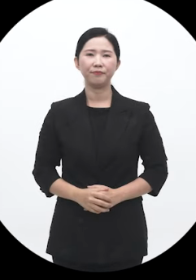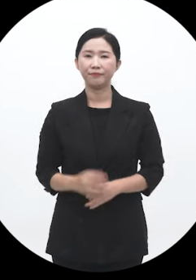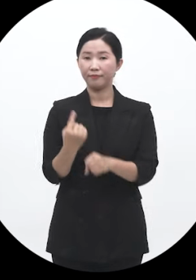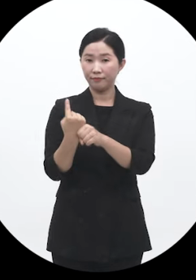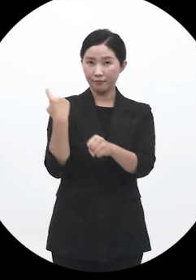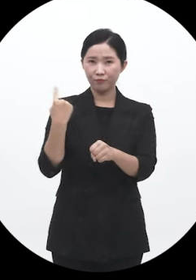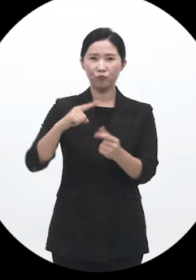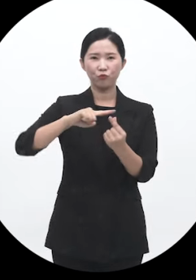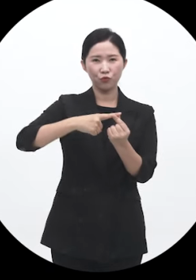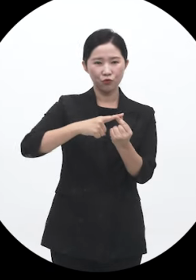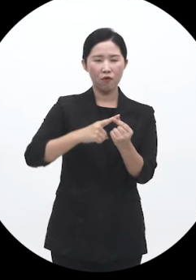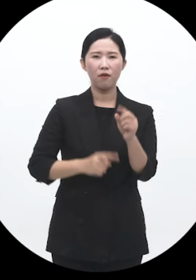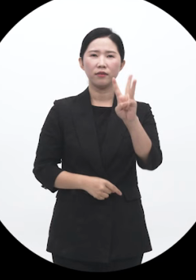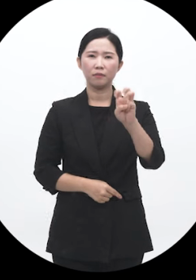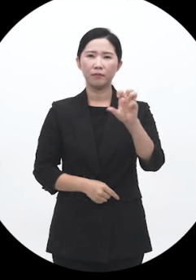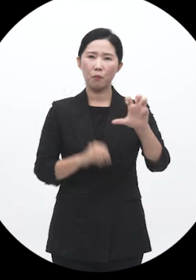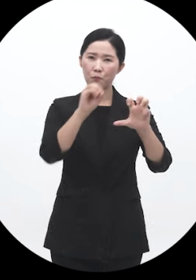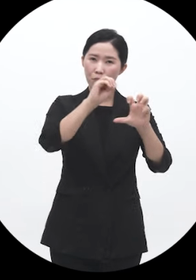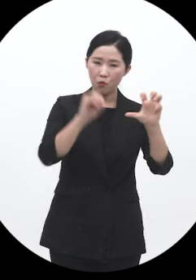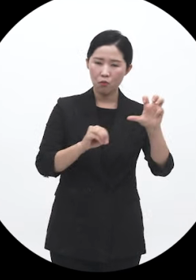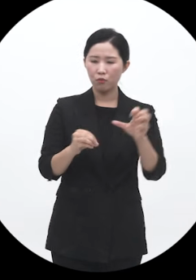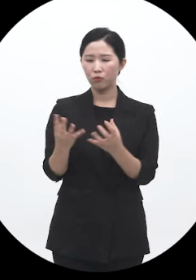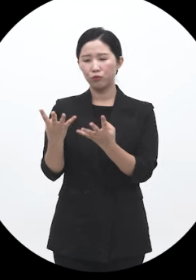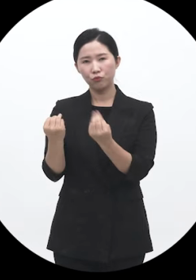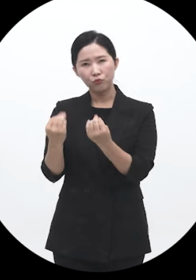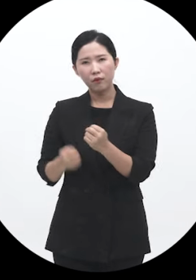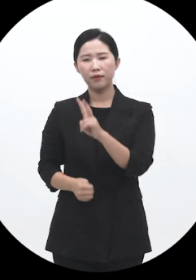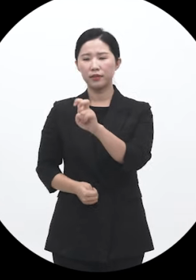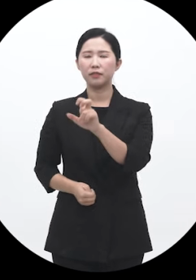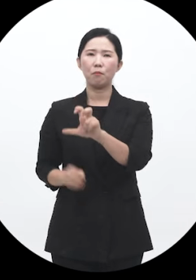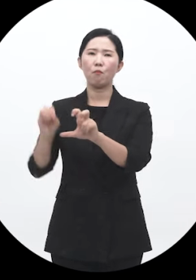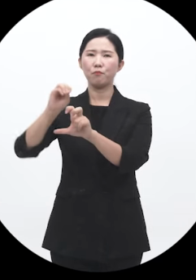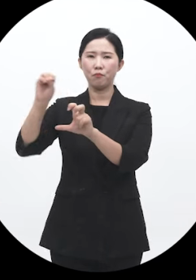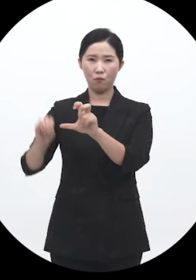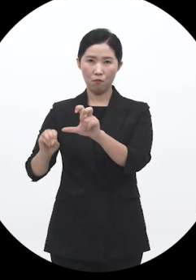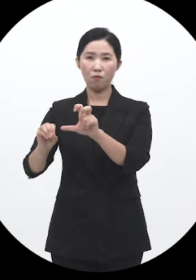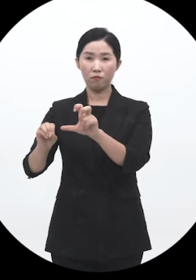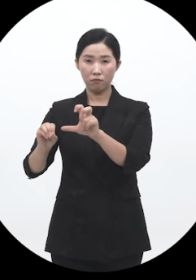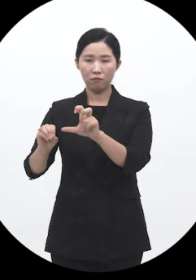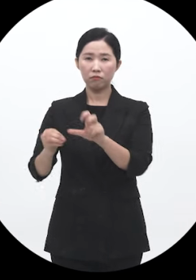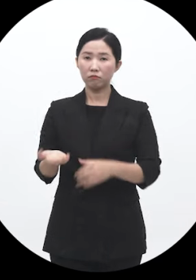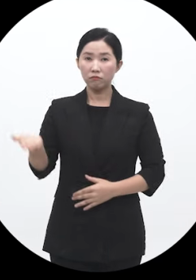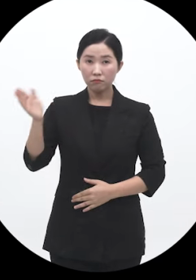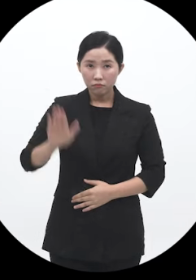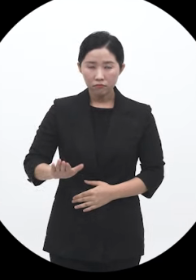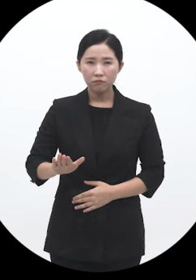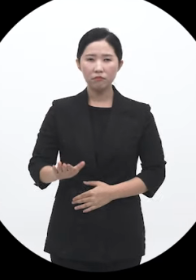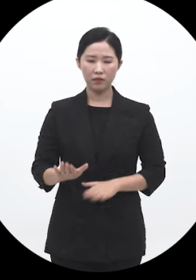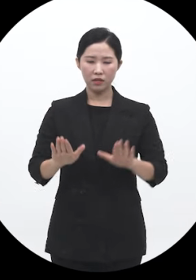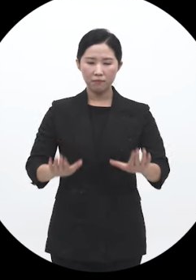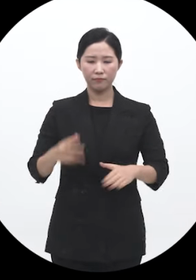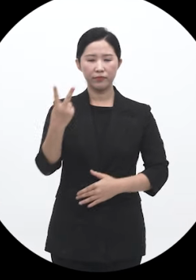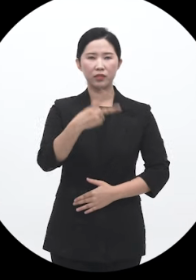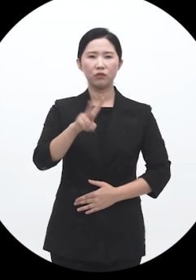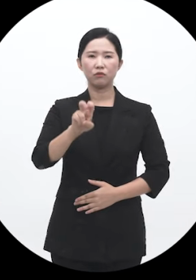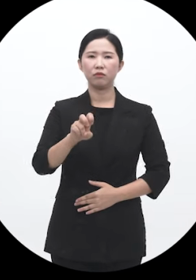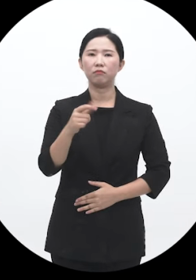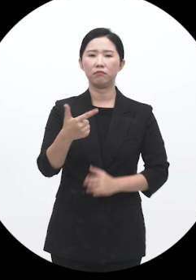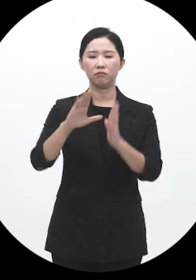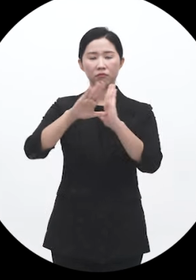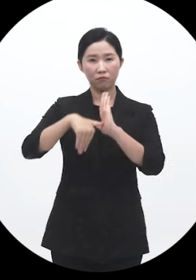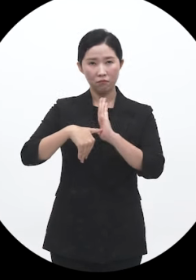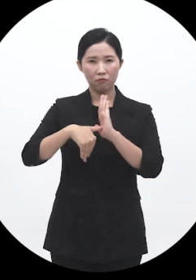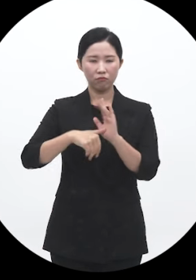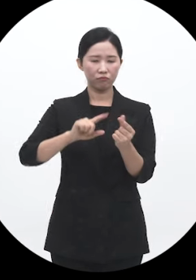전년도에는 국어, 수학 중에 우수한 영역을 각각 35%, 25% 순으로